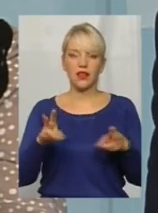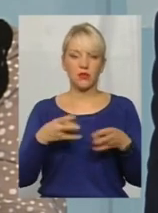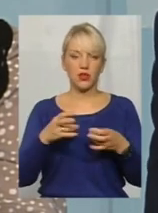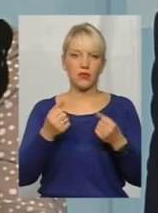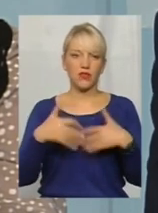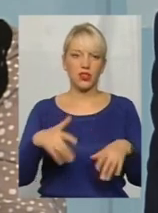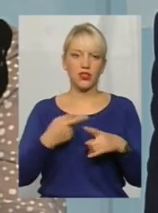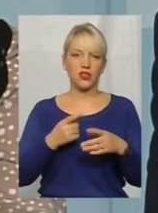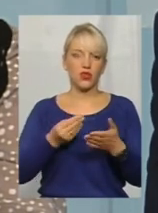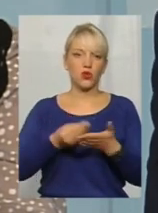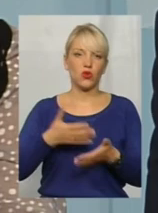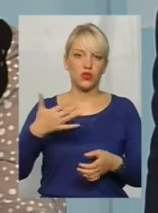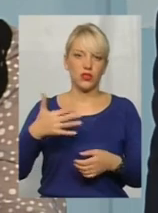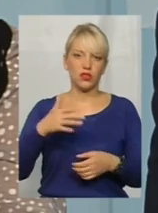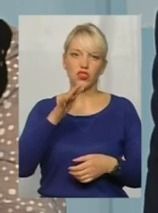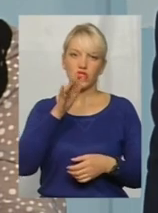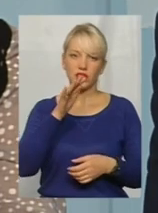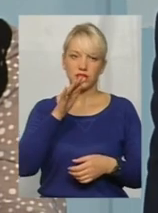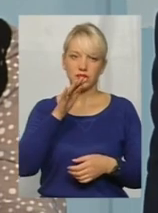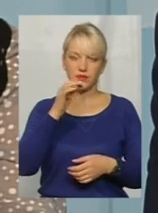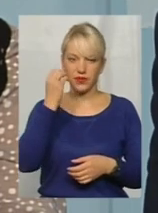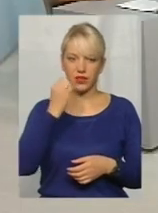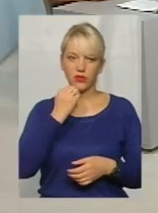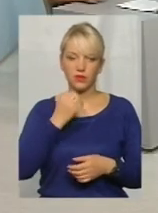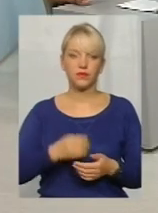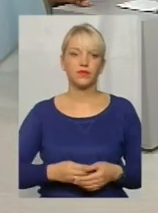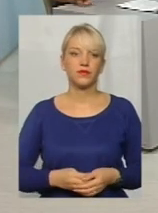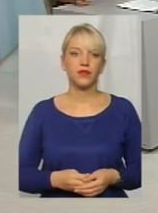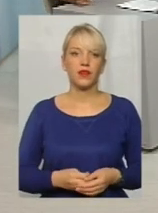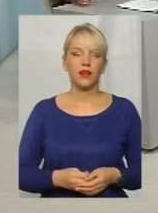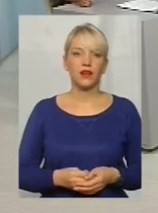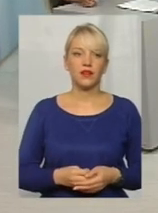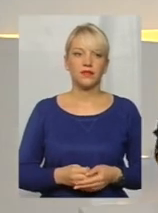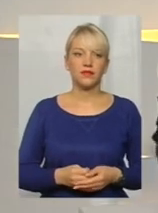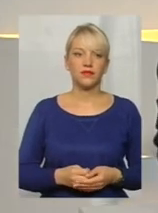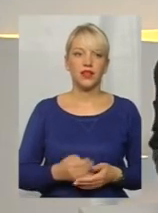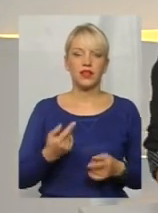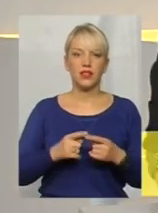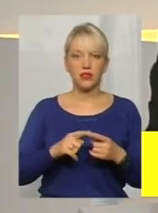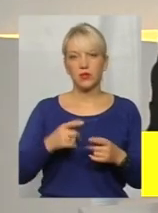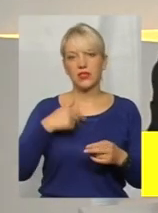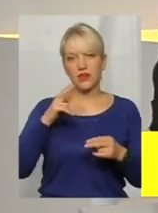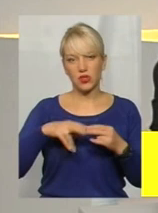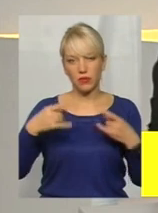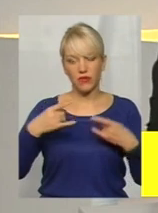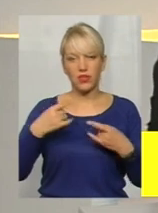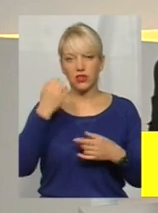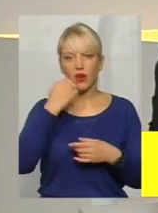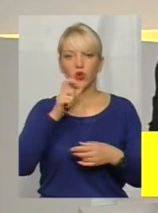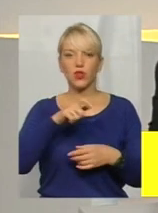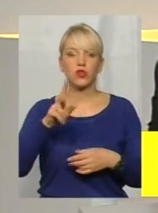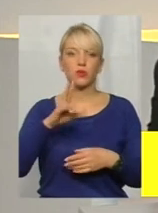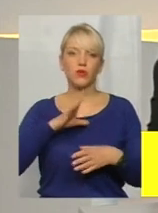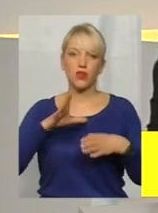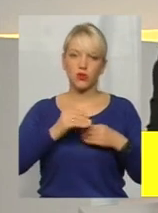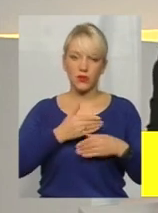цей дорогоцінний час. Дякую, пане Костянтин. А на цій ноті ми завершуємо наш ефір. Дякуємо глядачам, які були з нами.